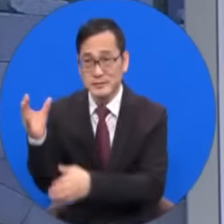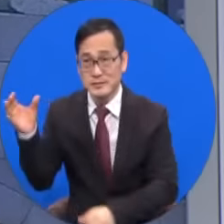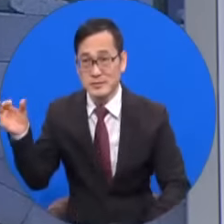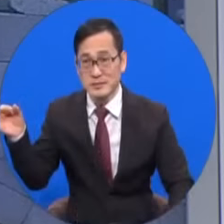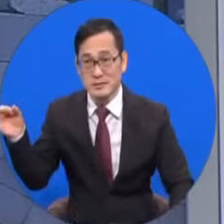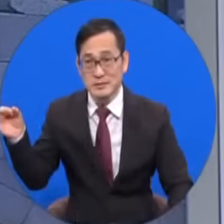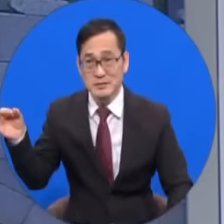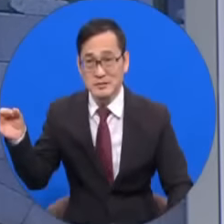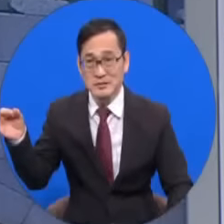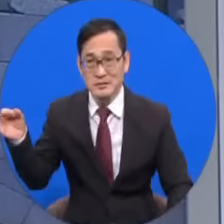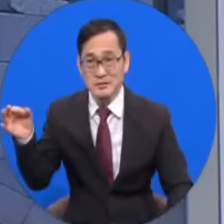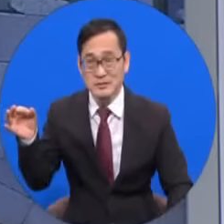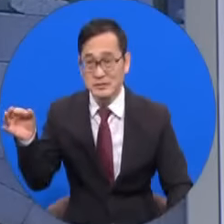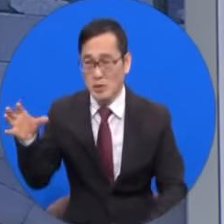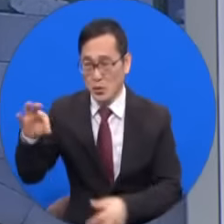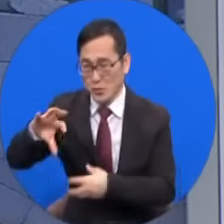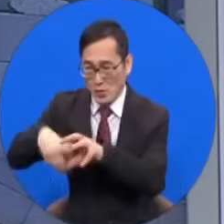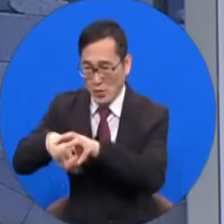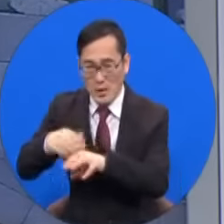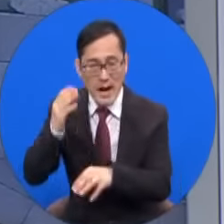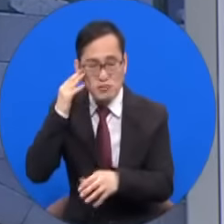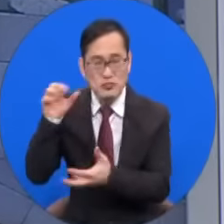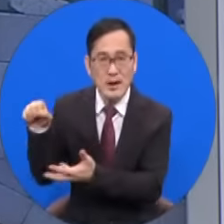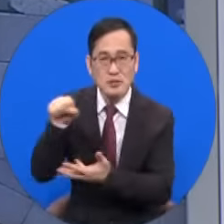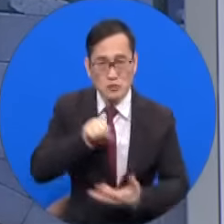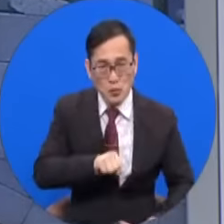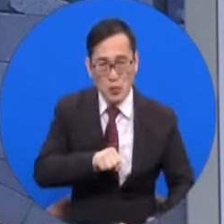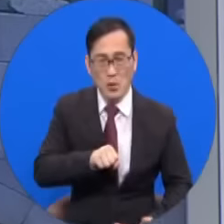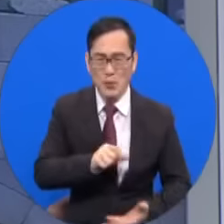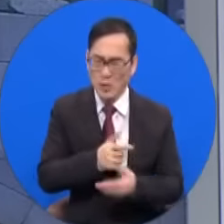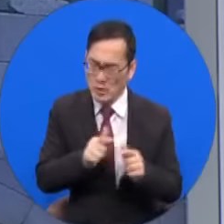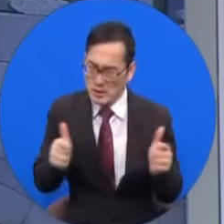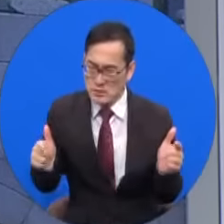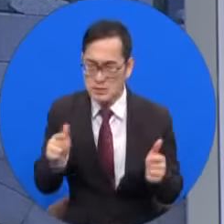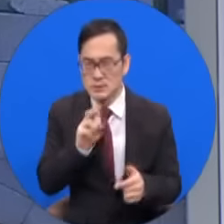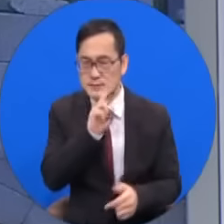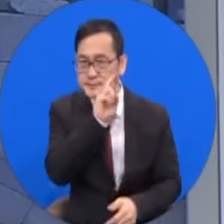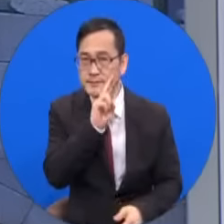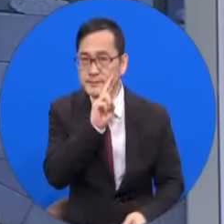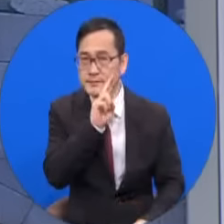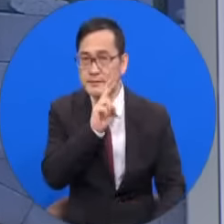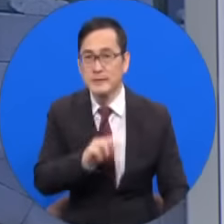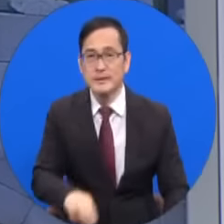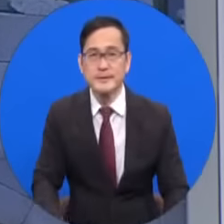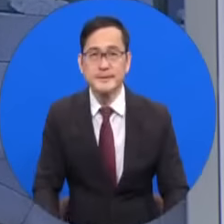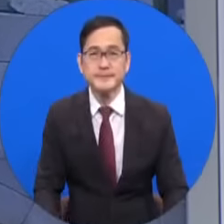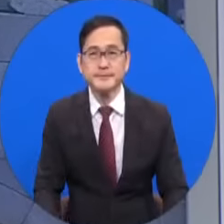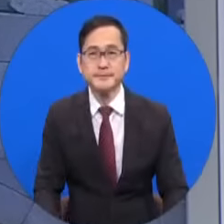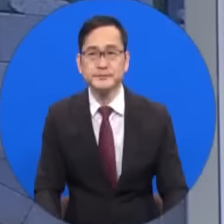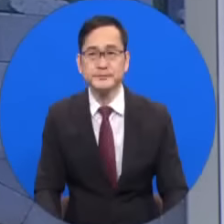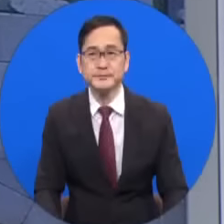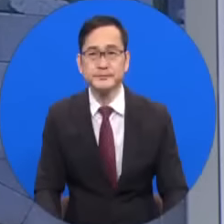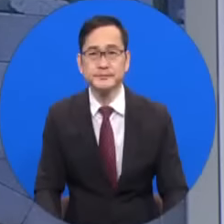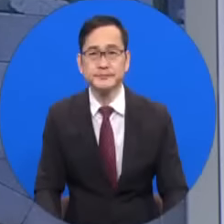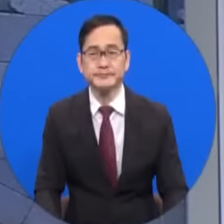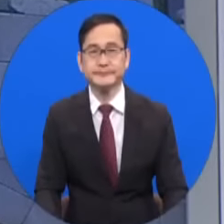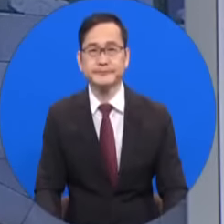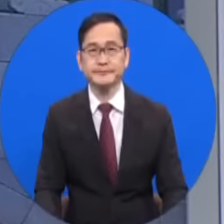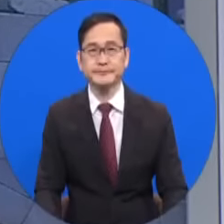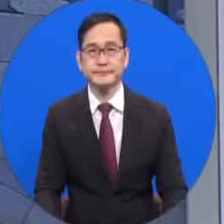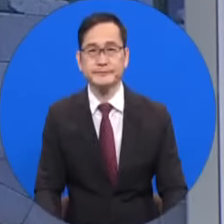업자를 통해서 국내에 반입된 하는 것도 참고인 신 분이긴 합니다만 좀 따져봐야 될 것 같은데 어떻게